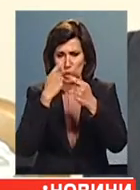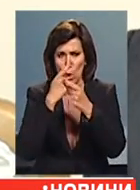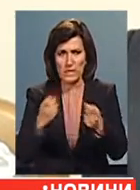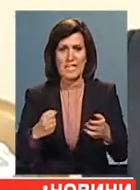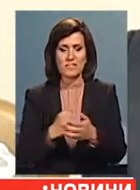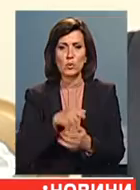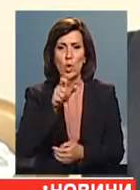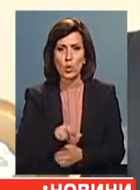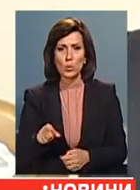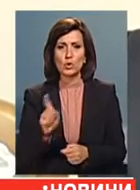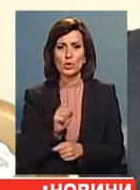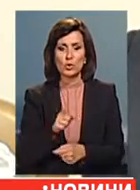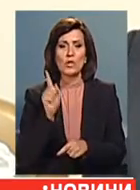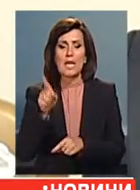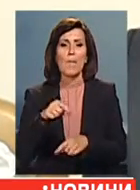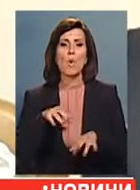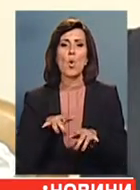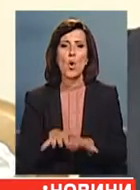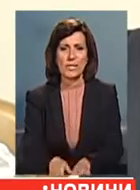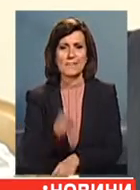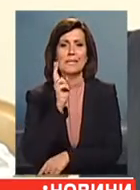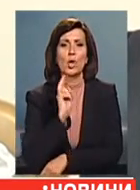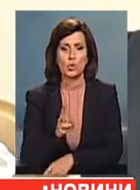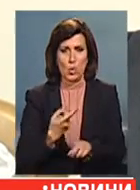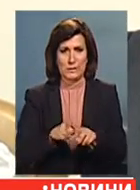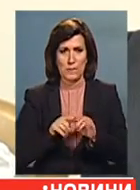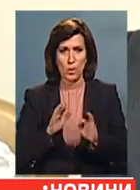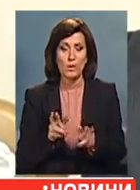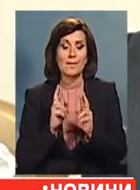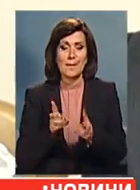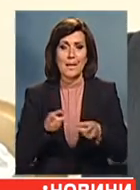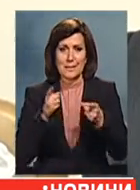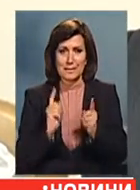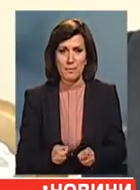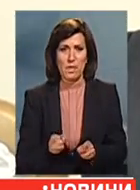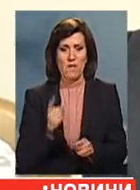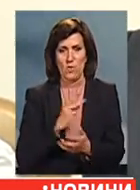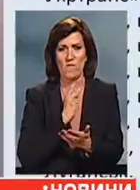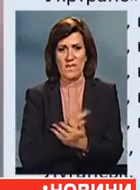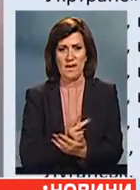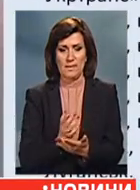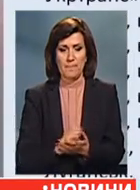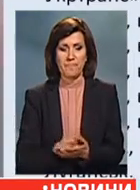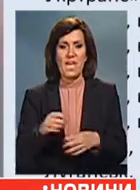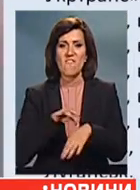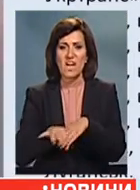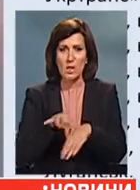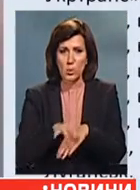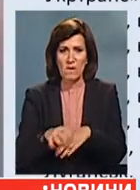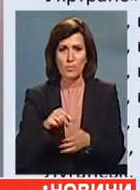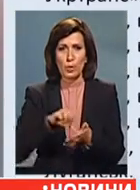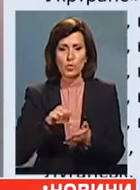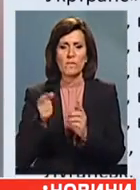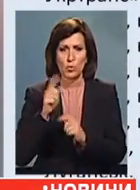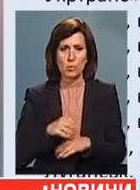донести до людства, що там коїться, хто це коїть і як на самому ділі воно виглядає. У катуваннях беруть участь, в